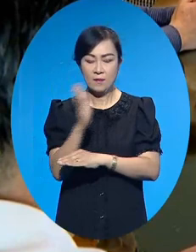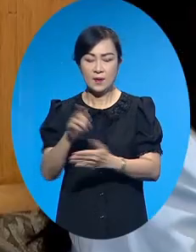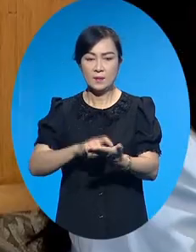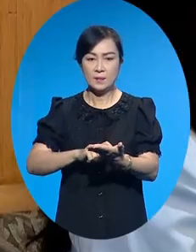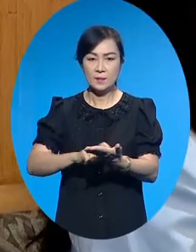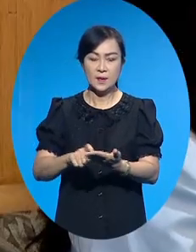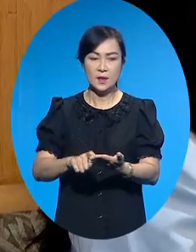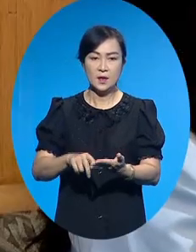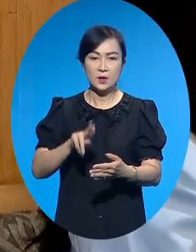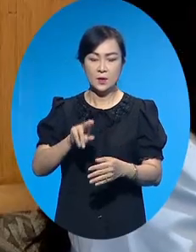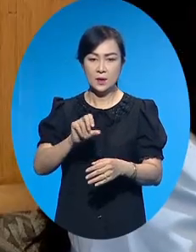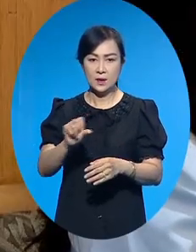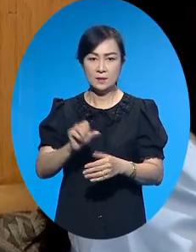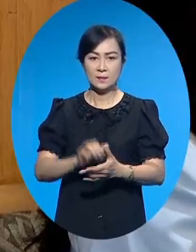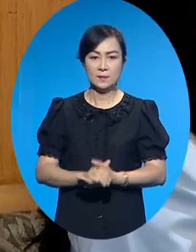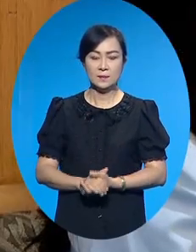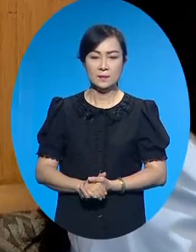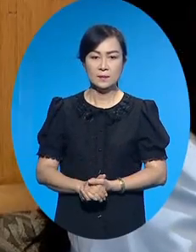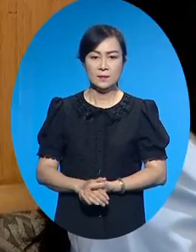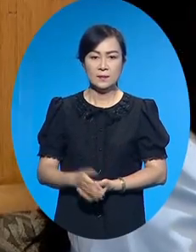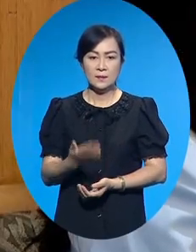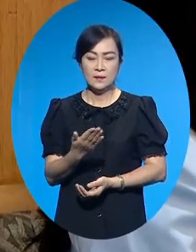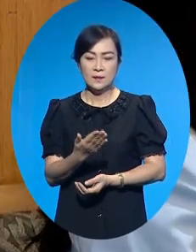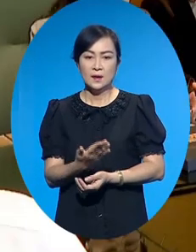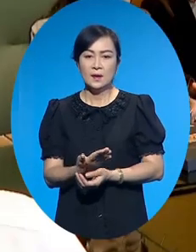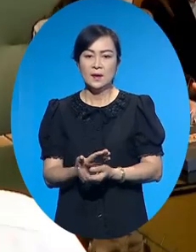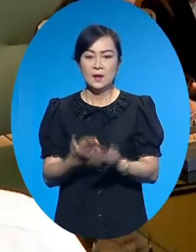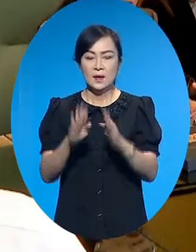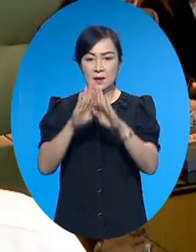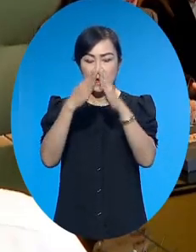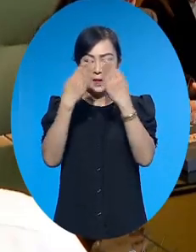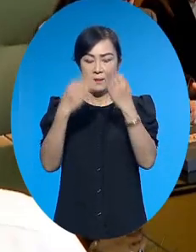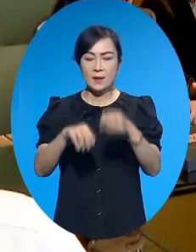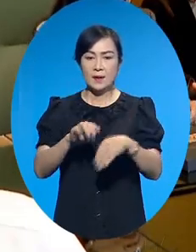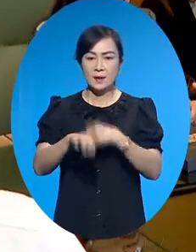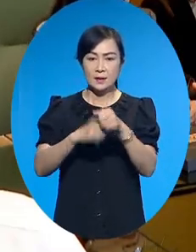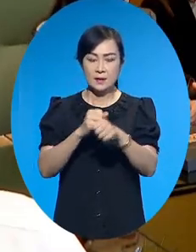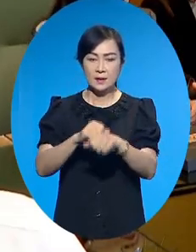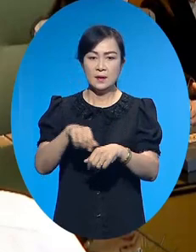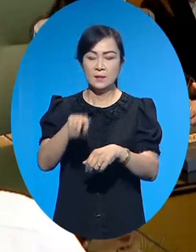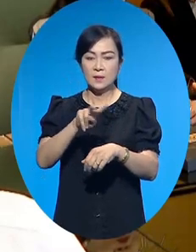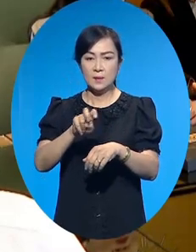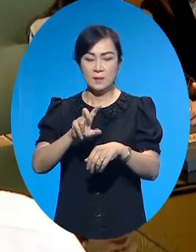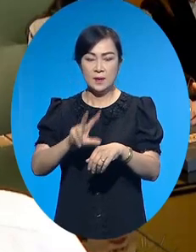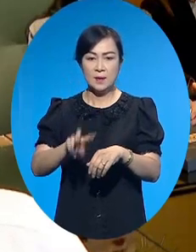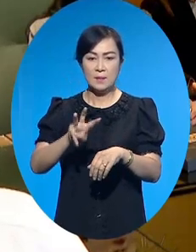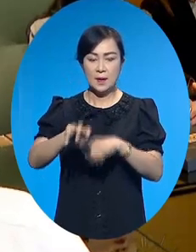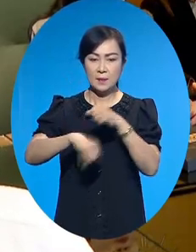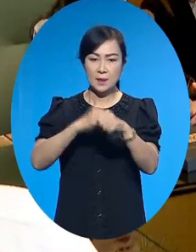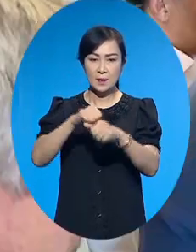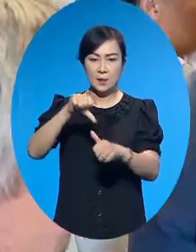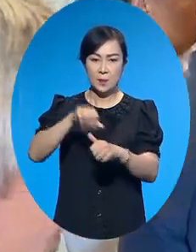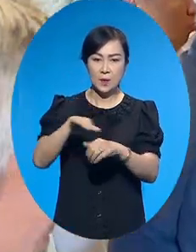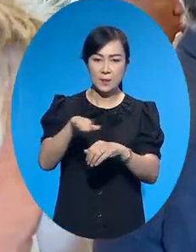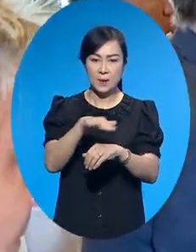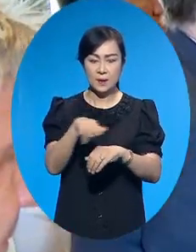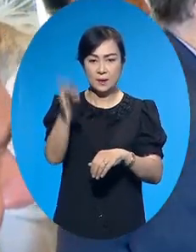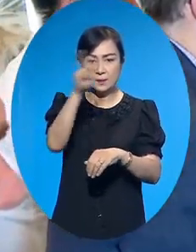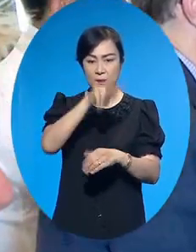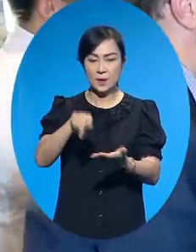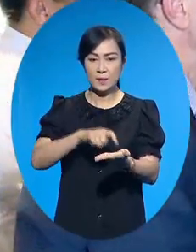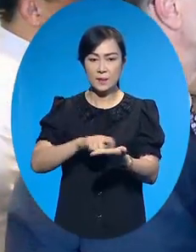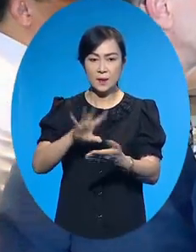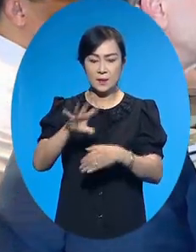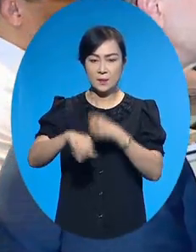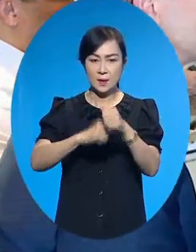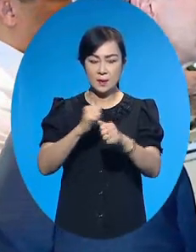Kỳ USS. Trưng bày dự kiến khai mạc vào năm 2025 nhân kỷ niệm 30 năm bình thường hóa quan hệ ngoại giao Việt Nam-Hoa Kỳ,